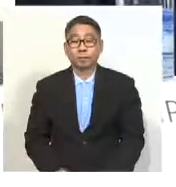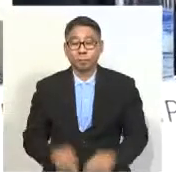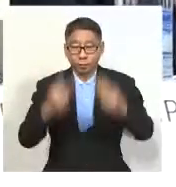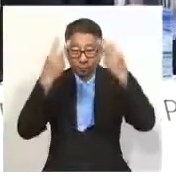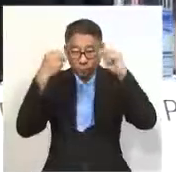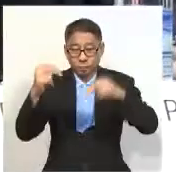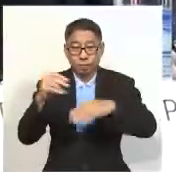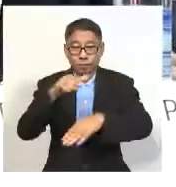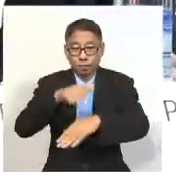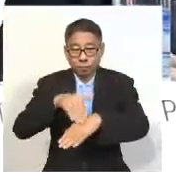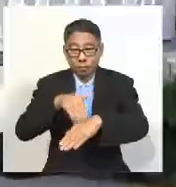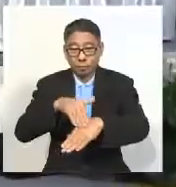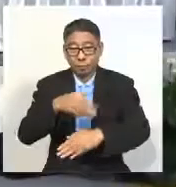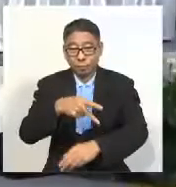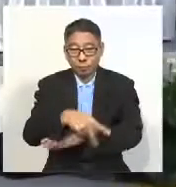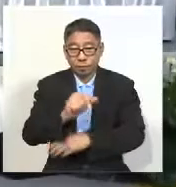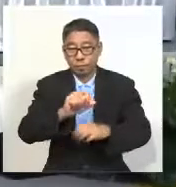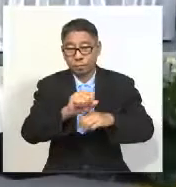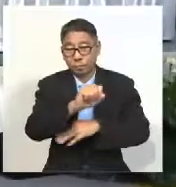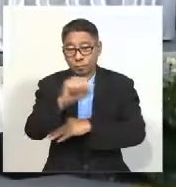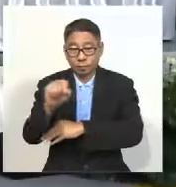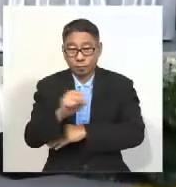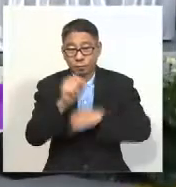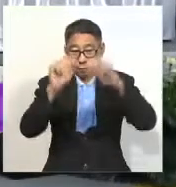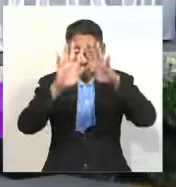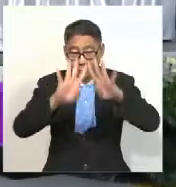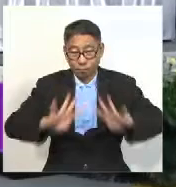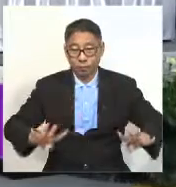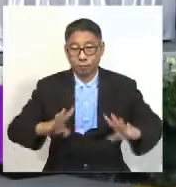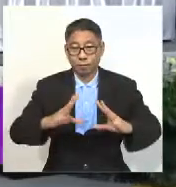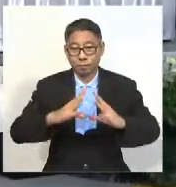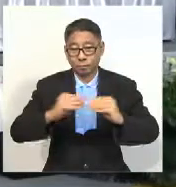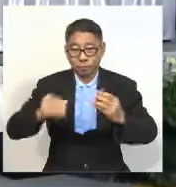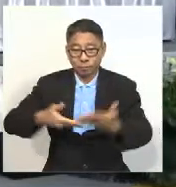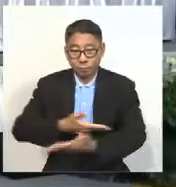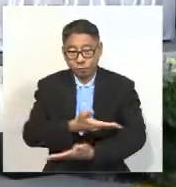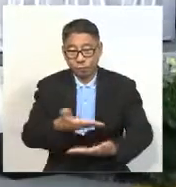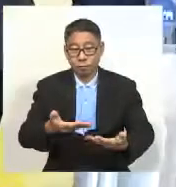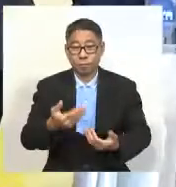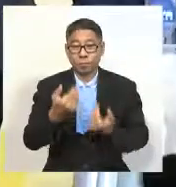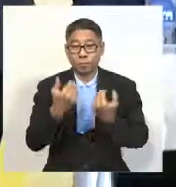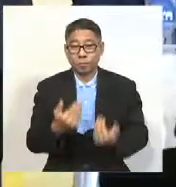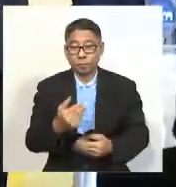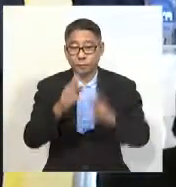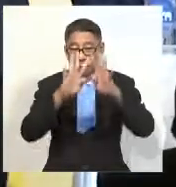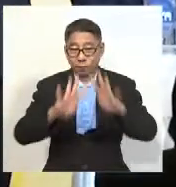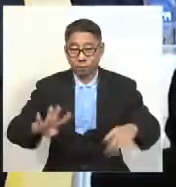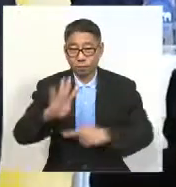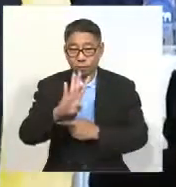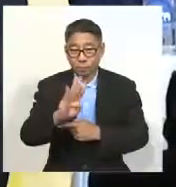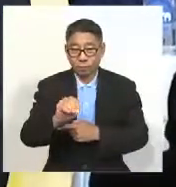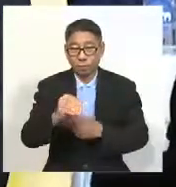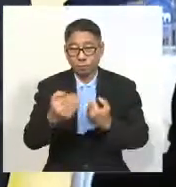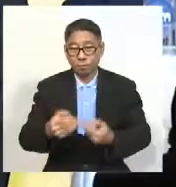นายชวนหลีกภัยประธานรัฐสภาในฐานะประธานไอป้าเป็นประธานการประชุมใหญ่สมัชชารัฐสภาอาเซียนครั้งที่40